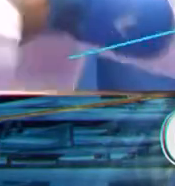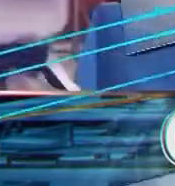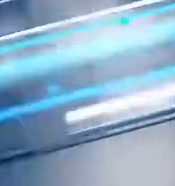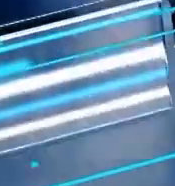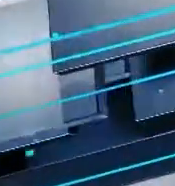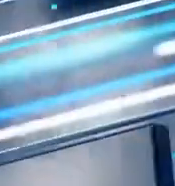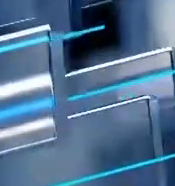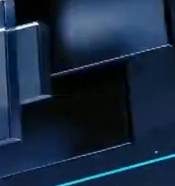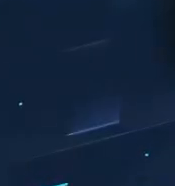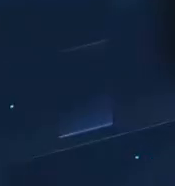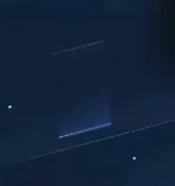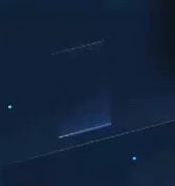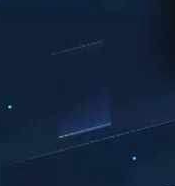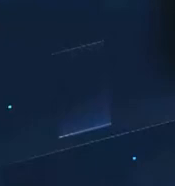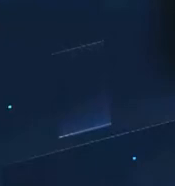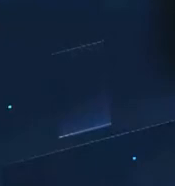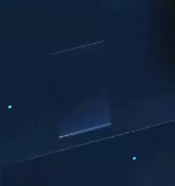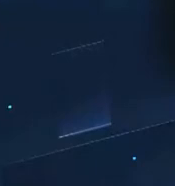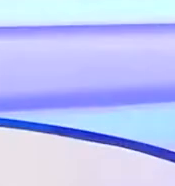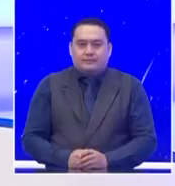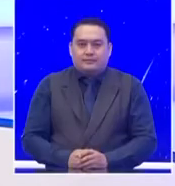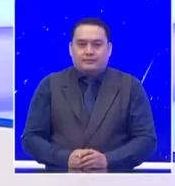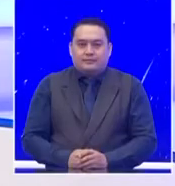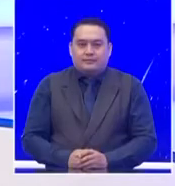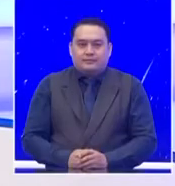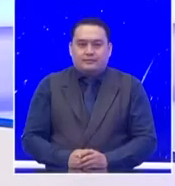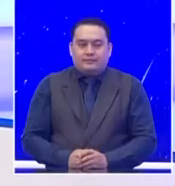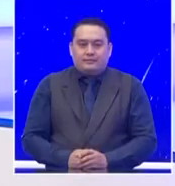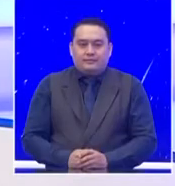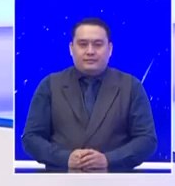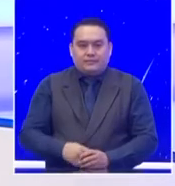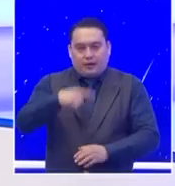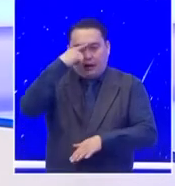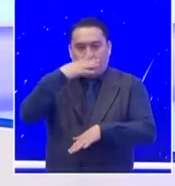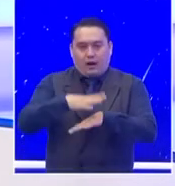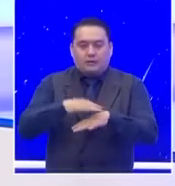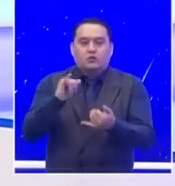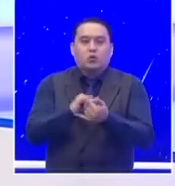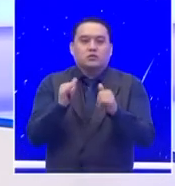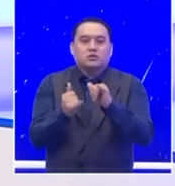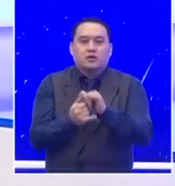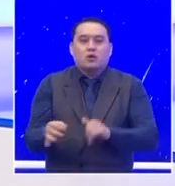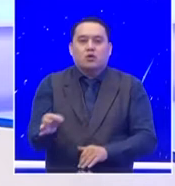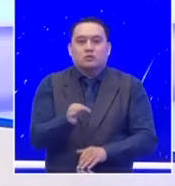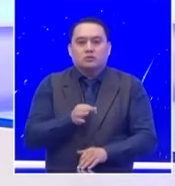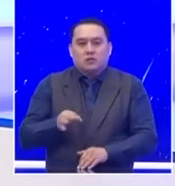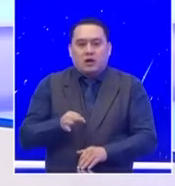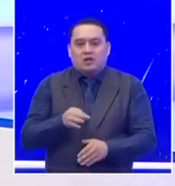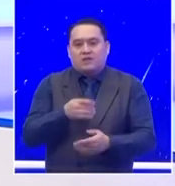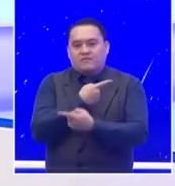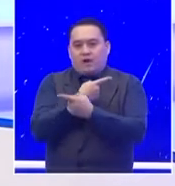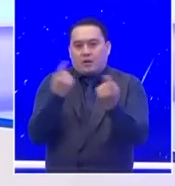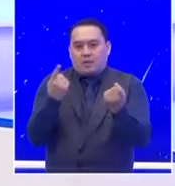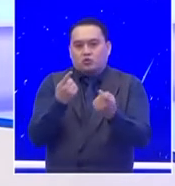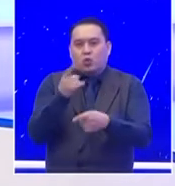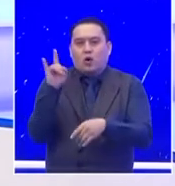300 спортсменов. Акимат Восточно-Казахстанской области опроверг информацию о